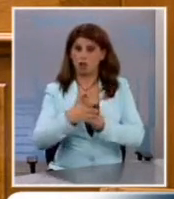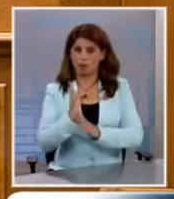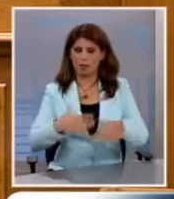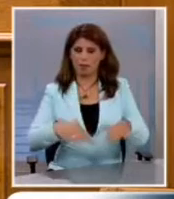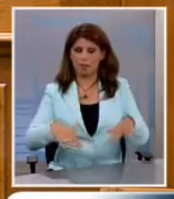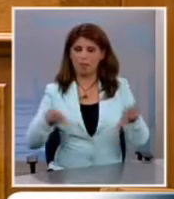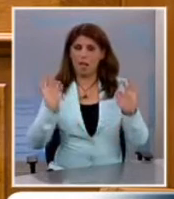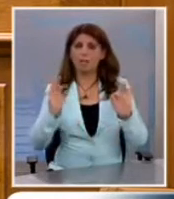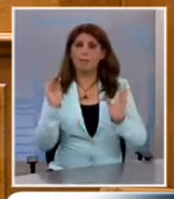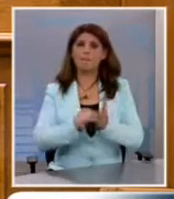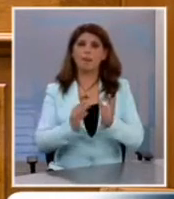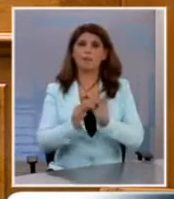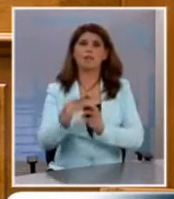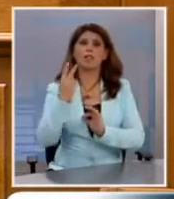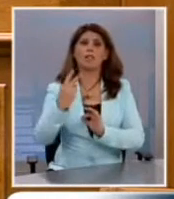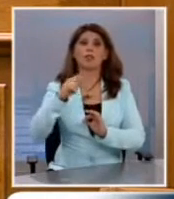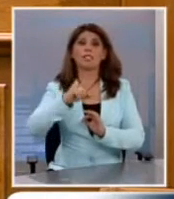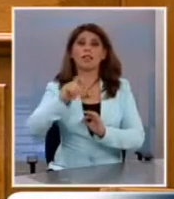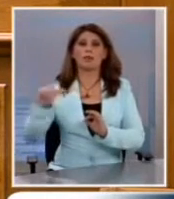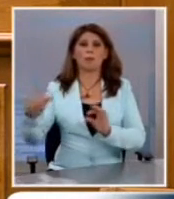με μέτρα ύψους 2 δις.